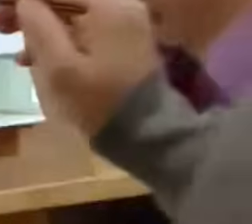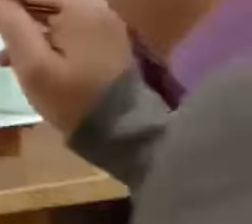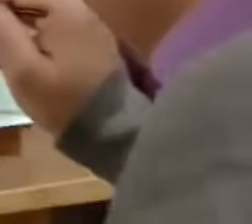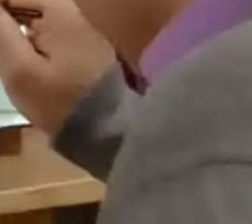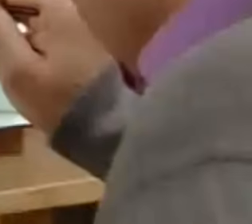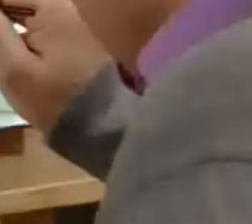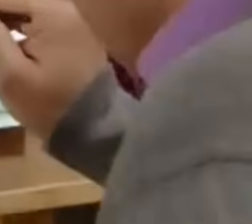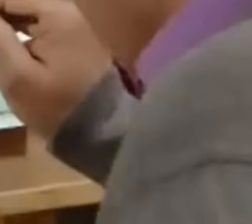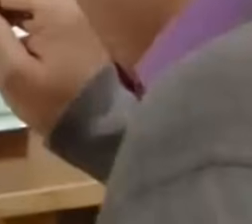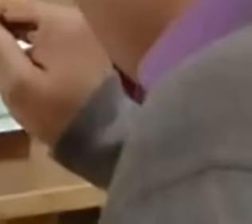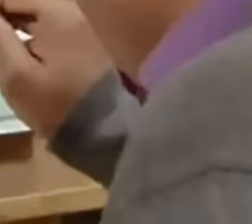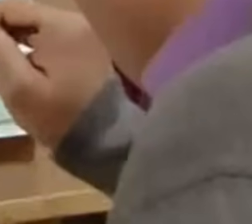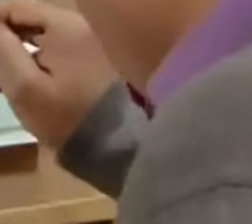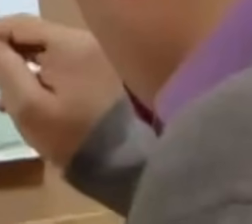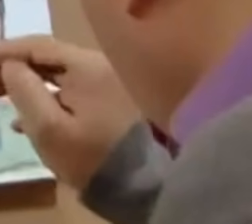merakla seyrediyor.